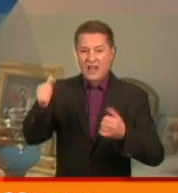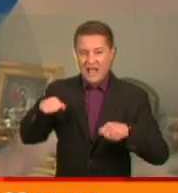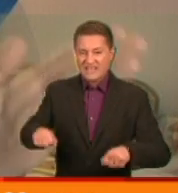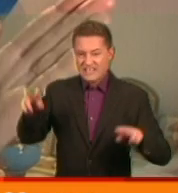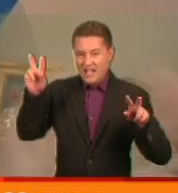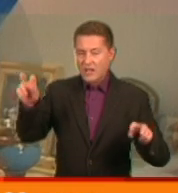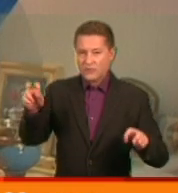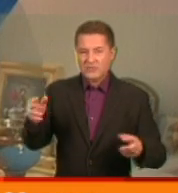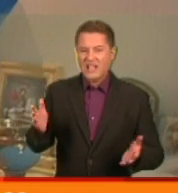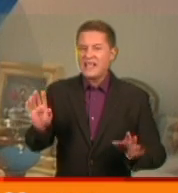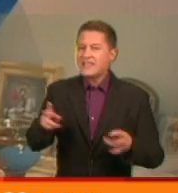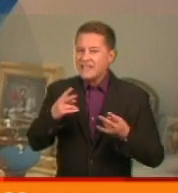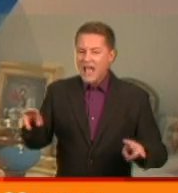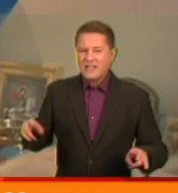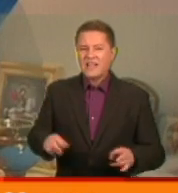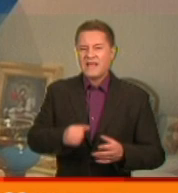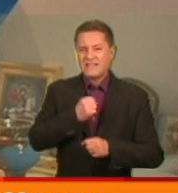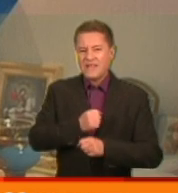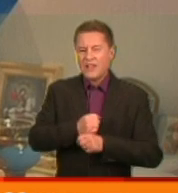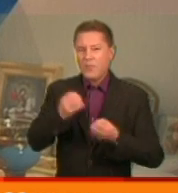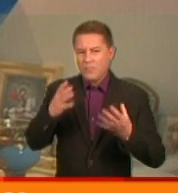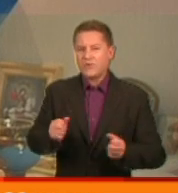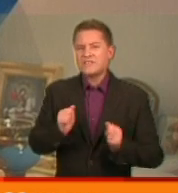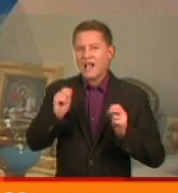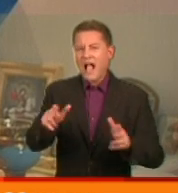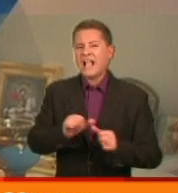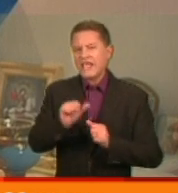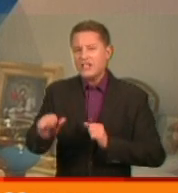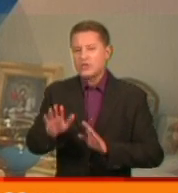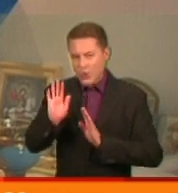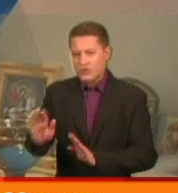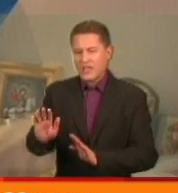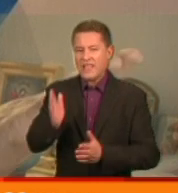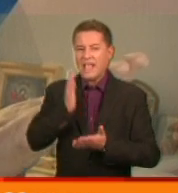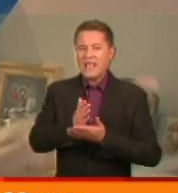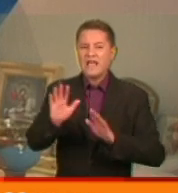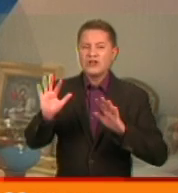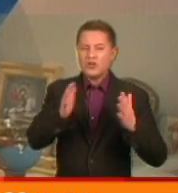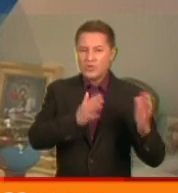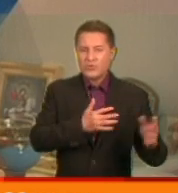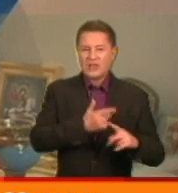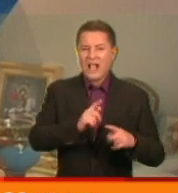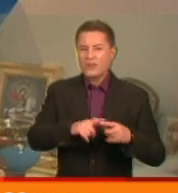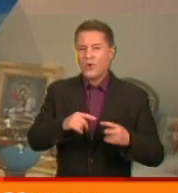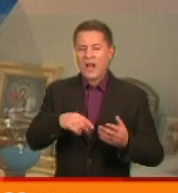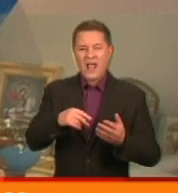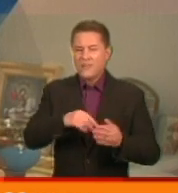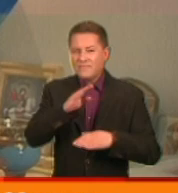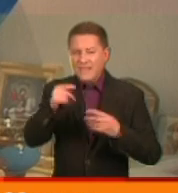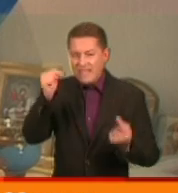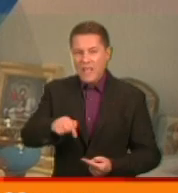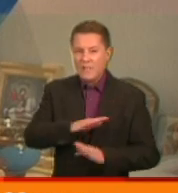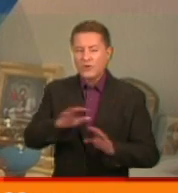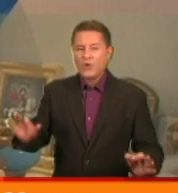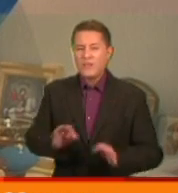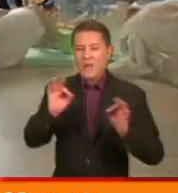Признайте, не надо это делать законодательную базу, просто в порядке исключения. Есть случаи, которые не подписаны ни под какую статью,